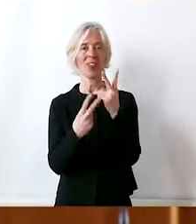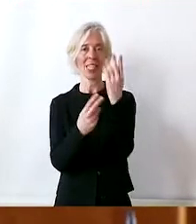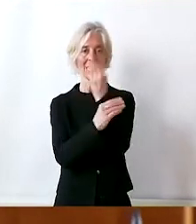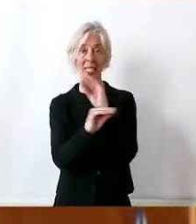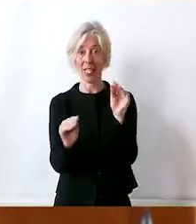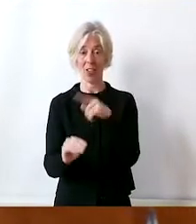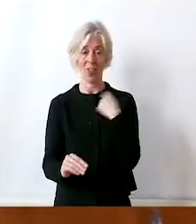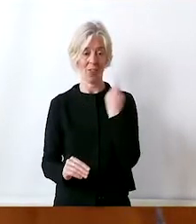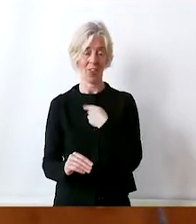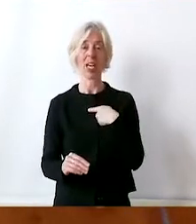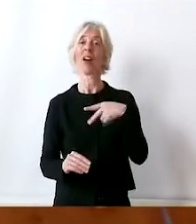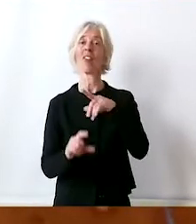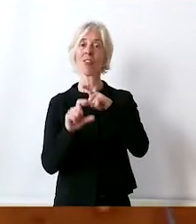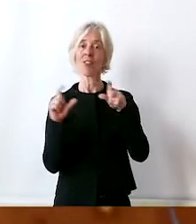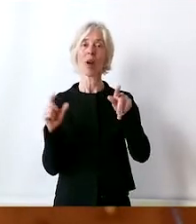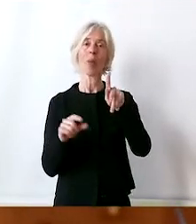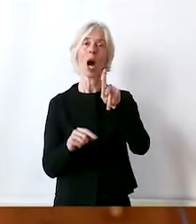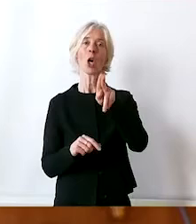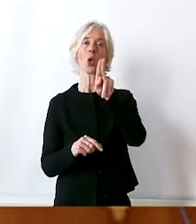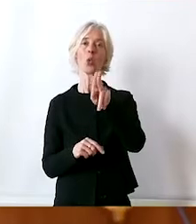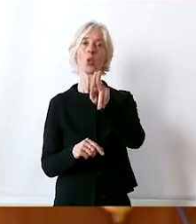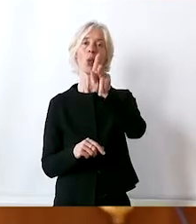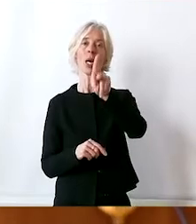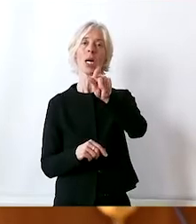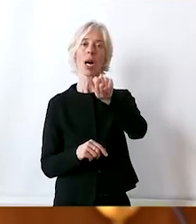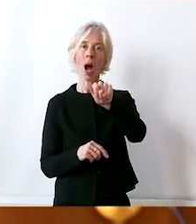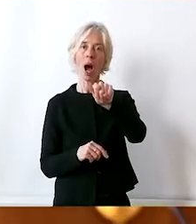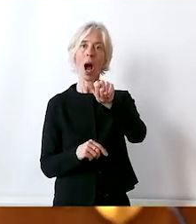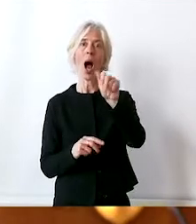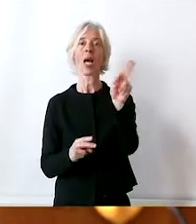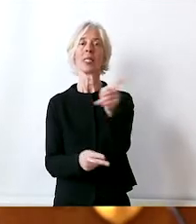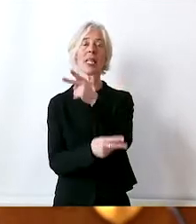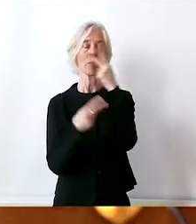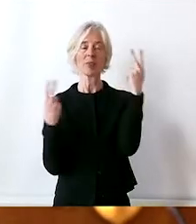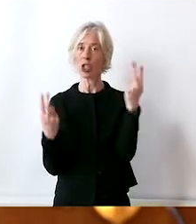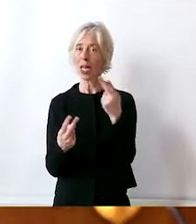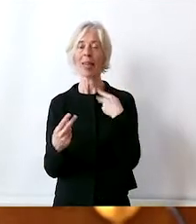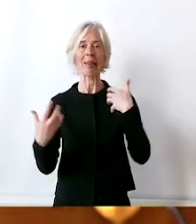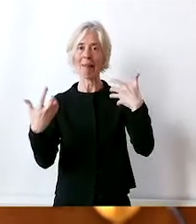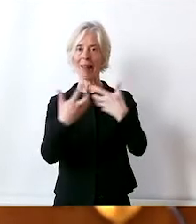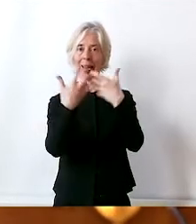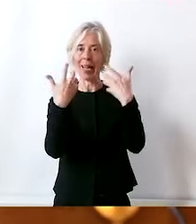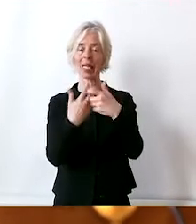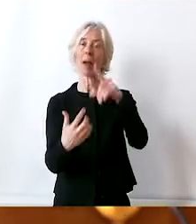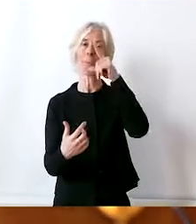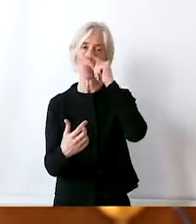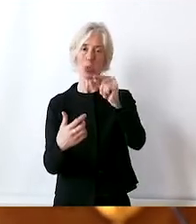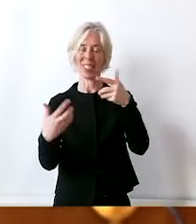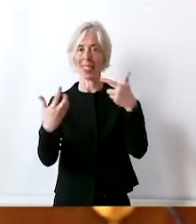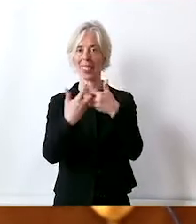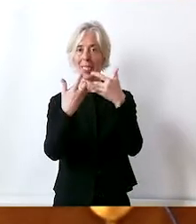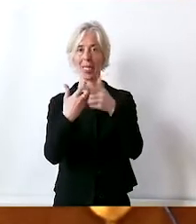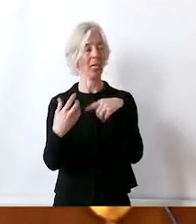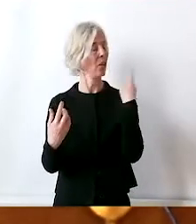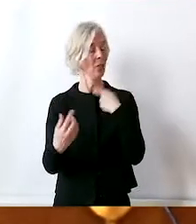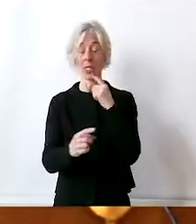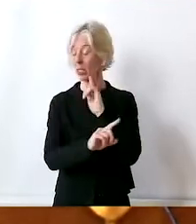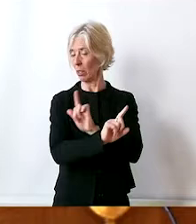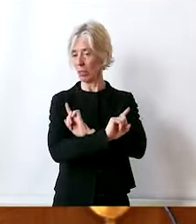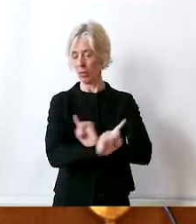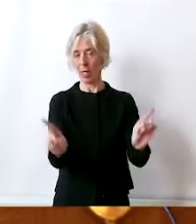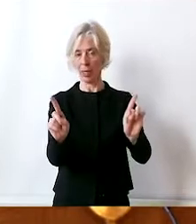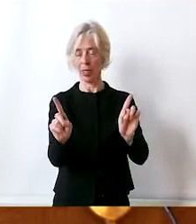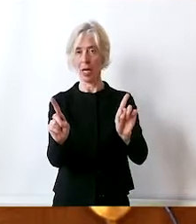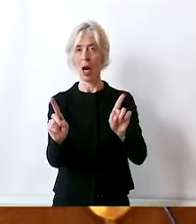KUKA und ich auch den Krieg, den Putin-Krieg, verurteilen und sehr uns freuen, dass die Stadt Augsburg so